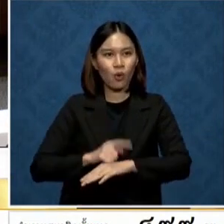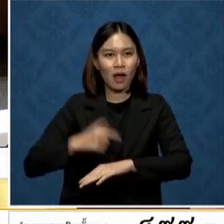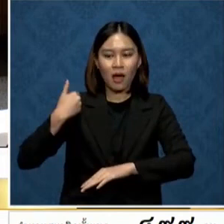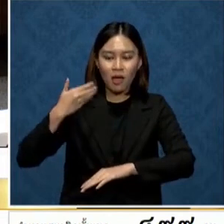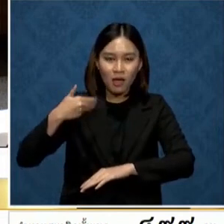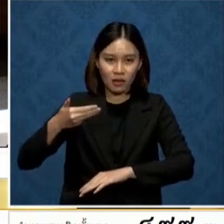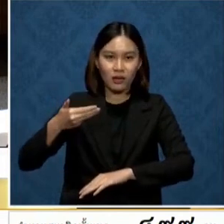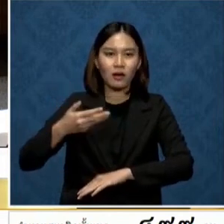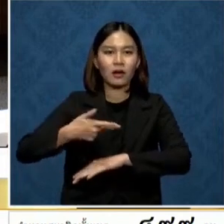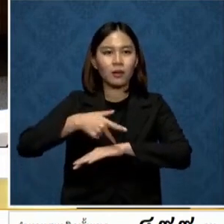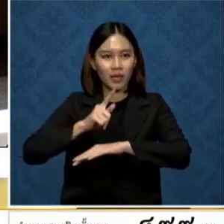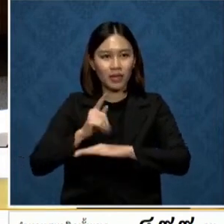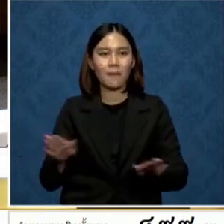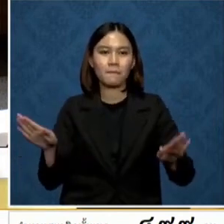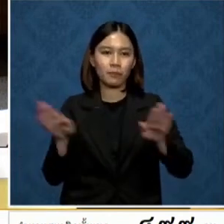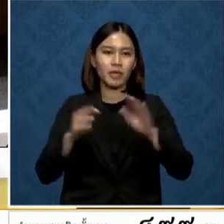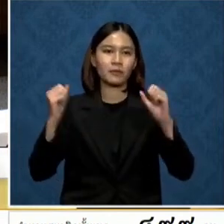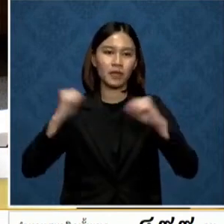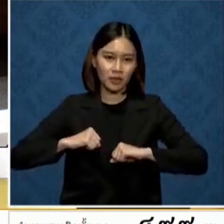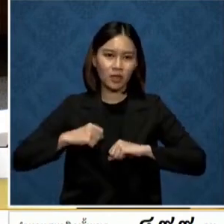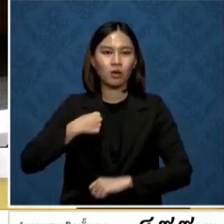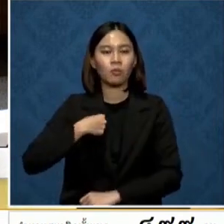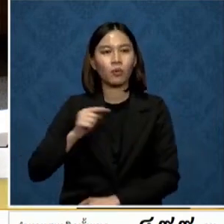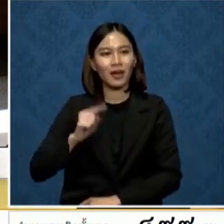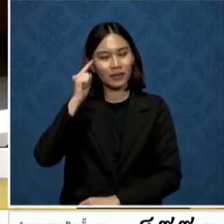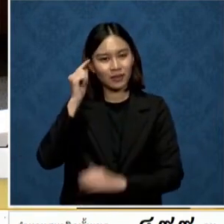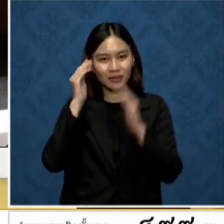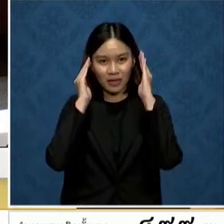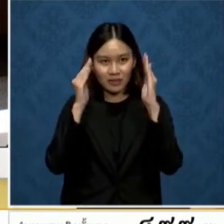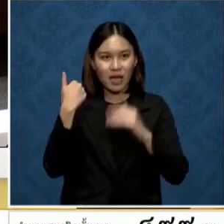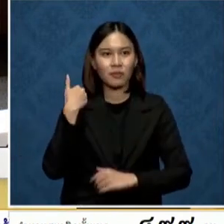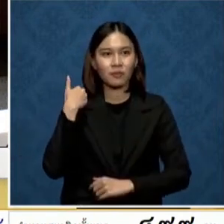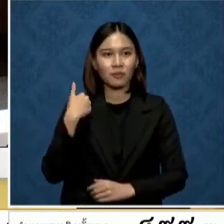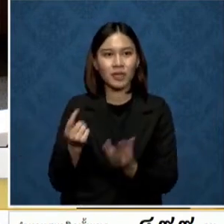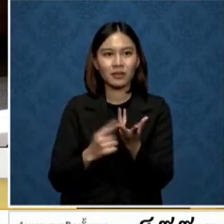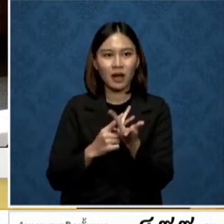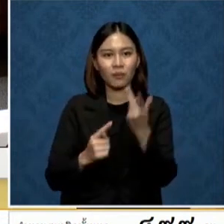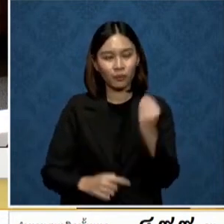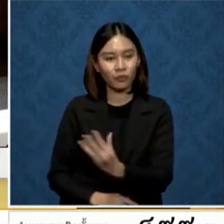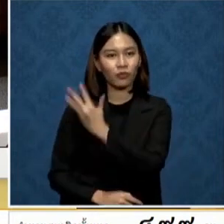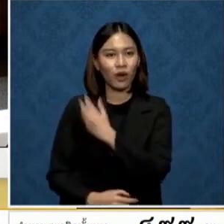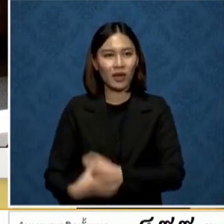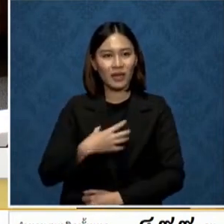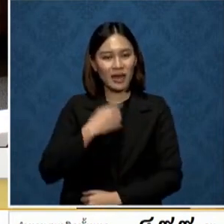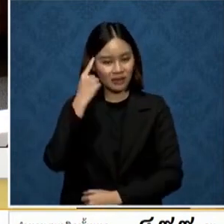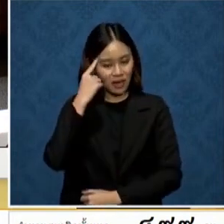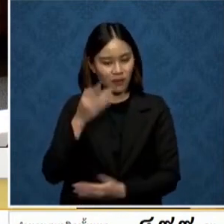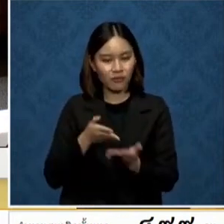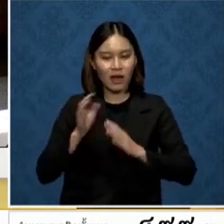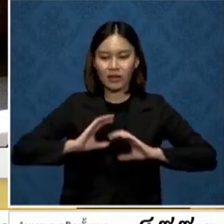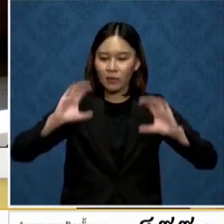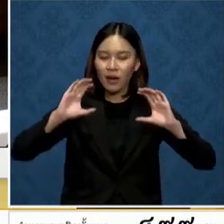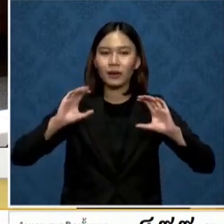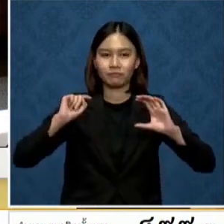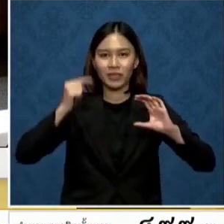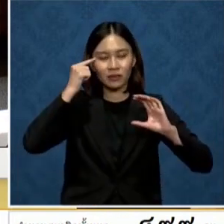นานท่านประธานจึงได้ปิดการลงมติผมเองก็ตั้งใจว่าเดี๋ยวก็จะมีการแสดงตนครับเพียงอยากจะทราบว่าฝั่งรัฐบาลนั้นมี